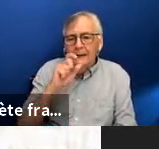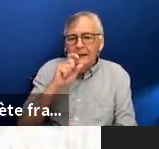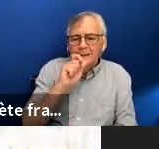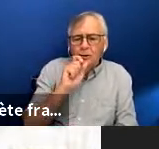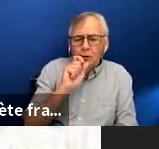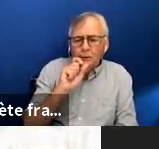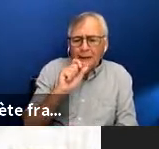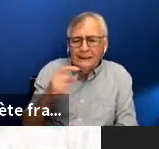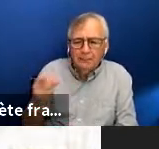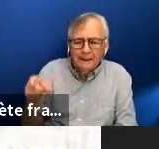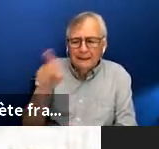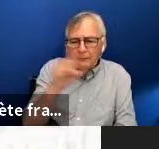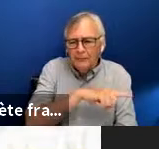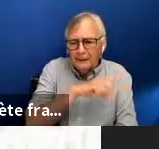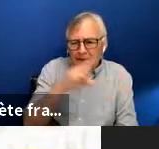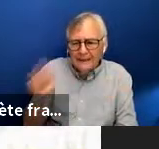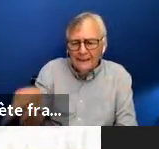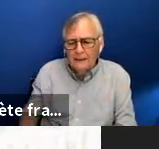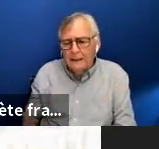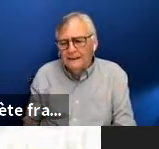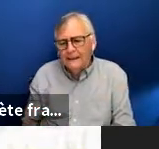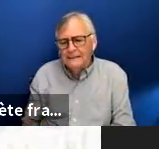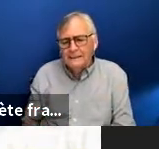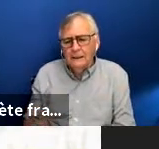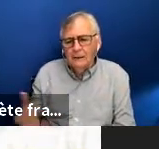signes et c'est un interprète qui fait